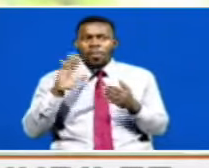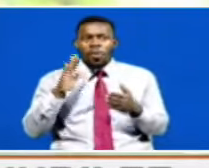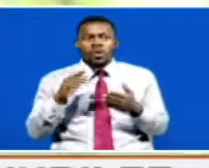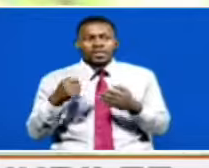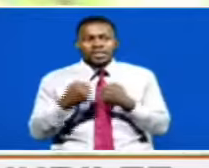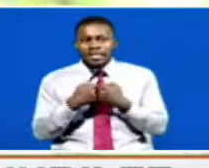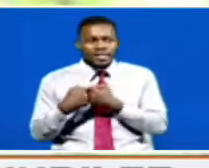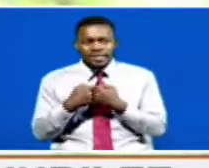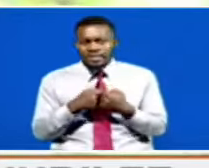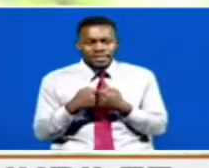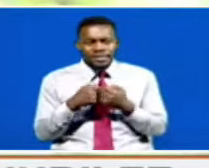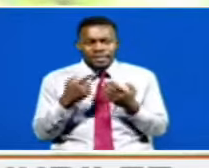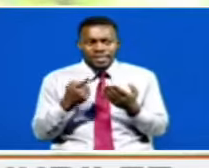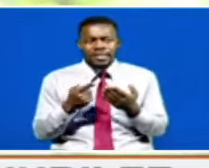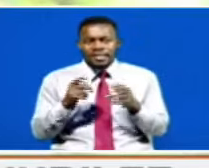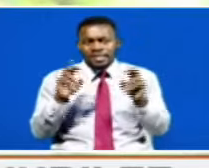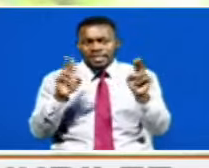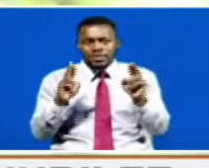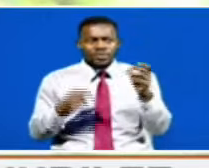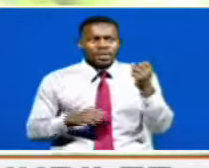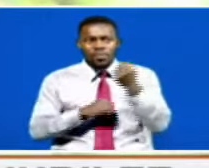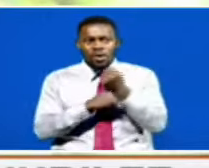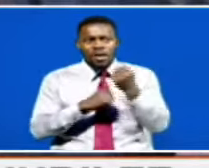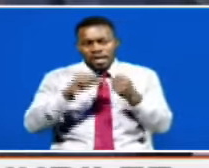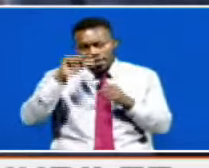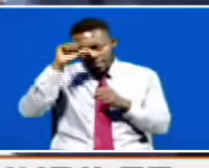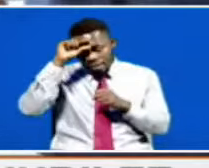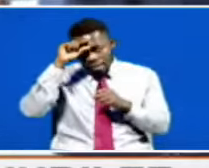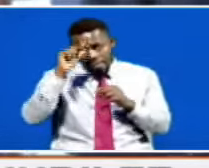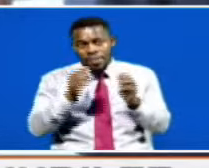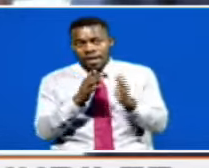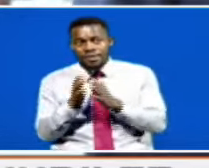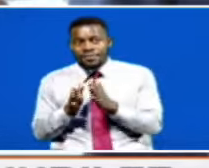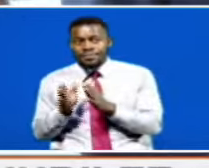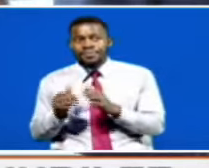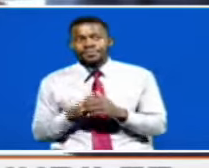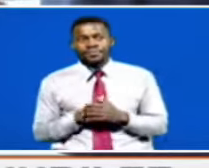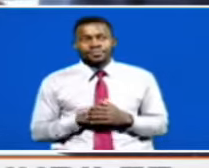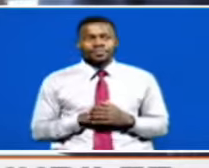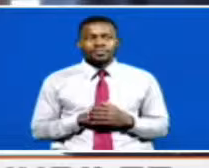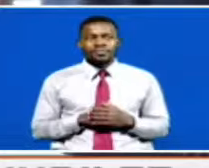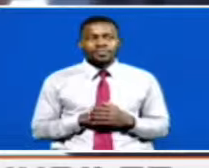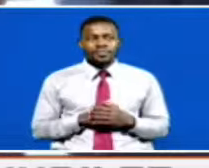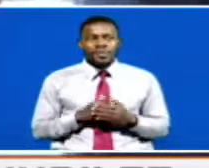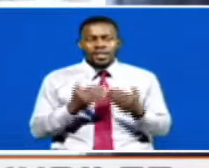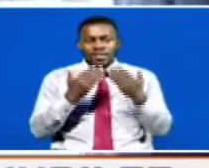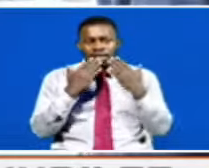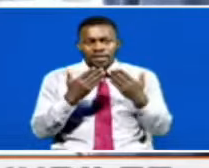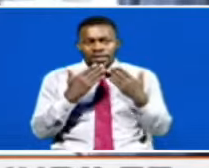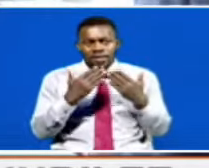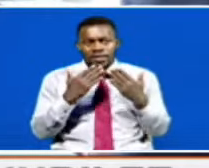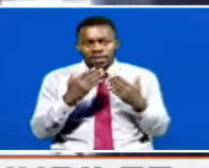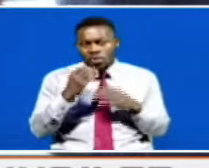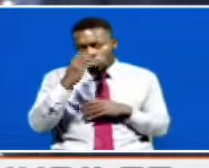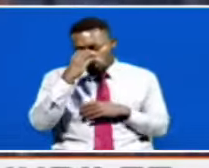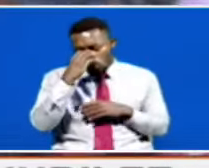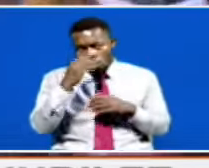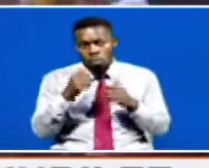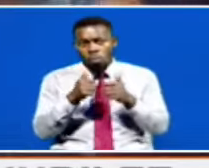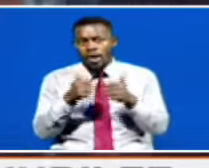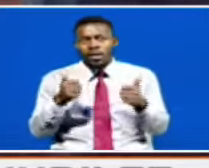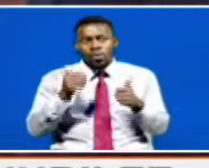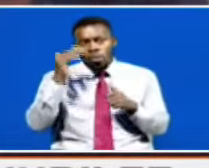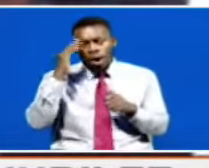kupigania siasa. Tumesema tutasupport government agenda. So ya kwanza ni kukushukuru kabisa kwa vile umetushikilia Bwana Rais,